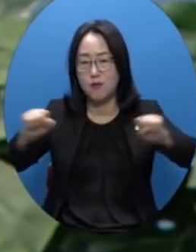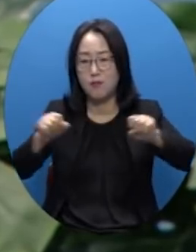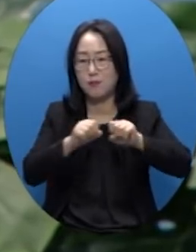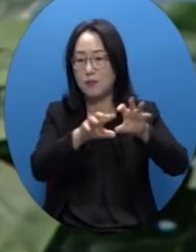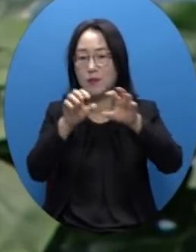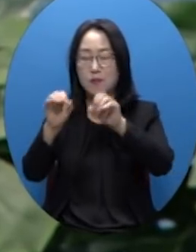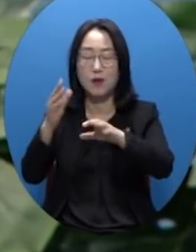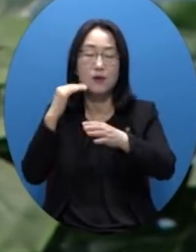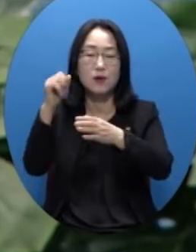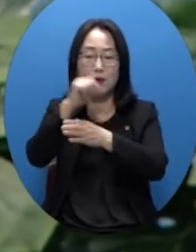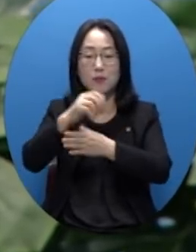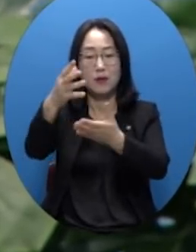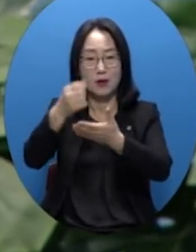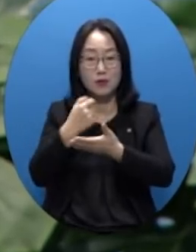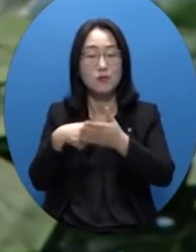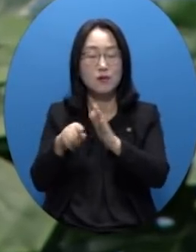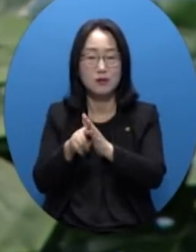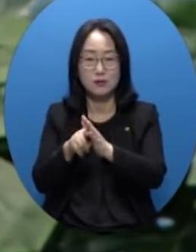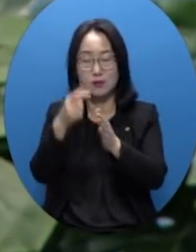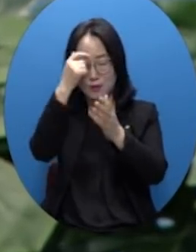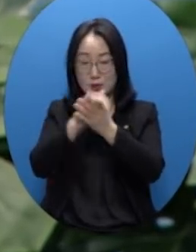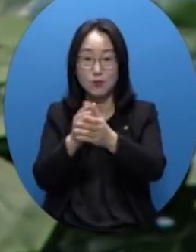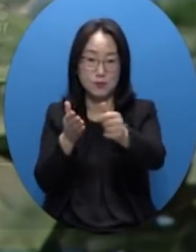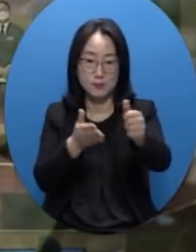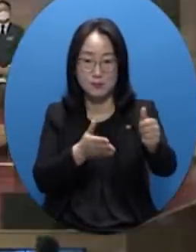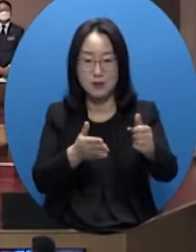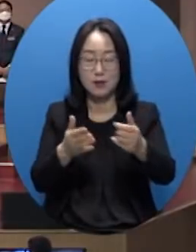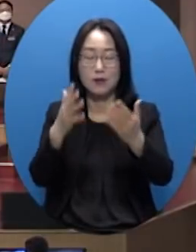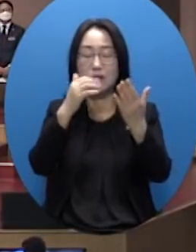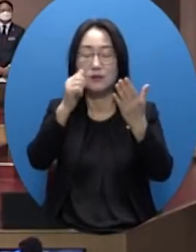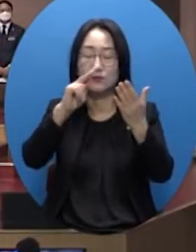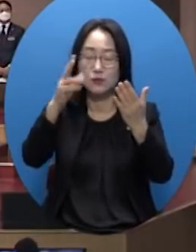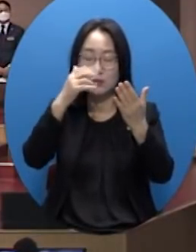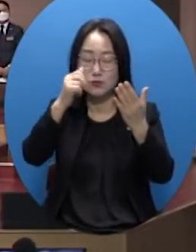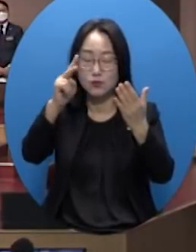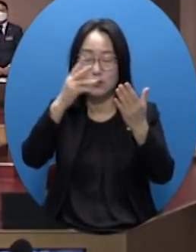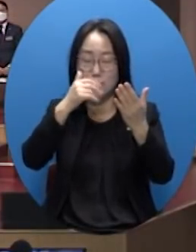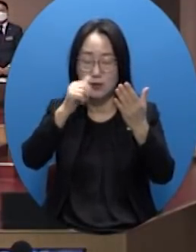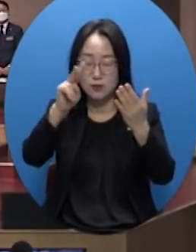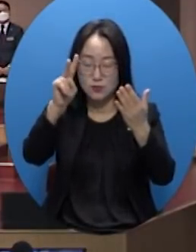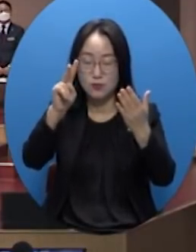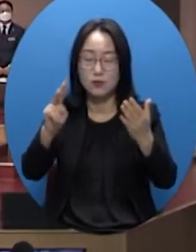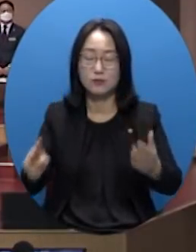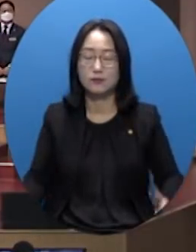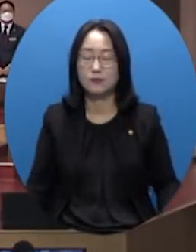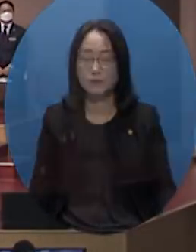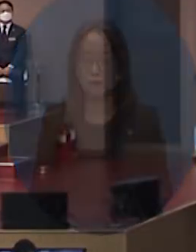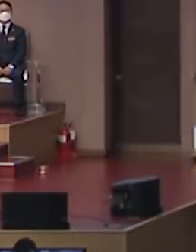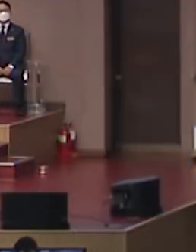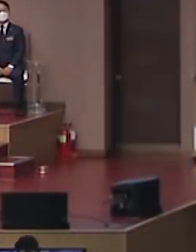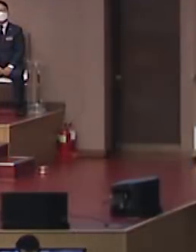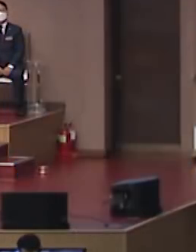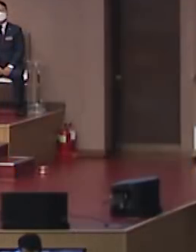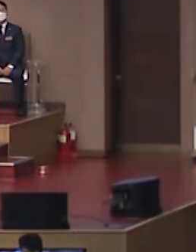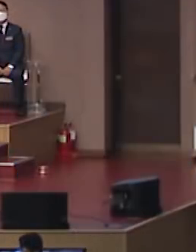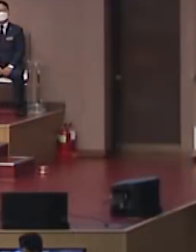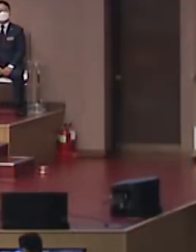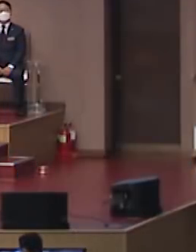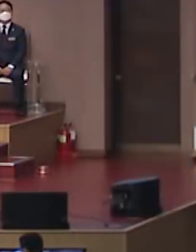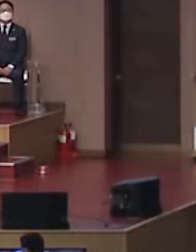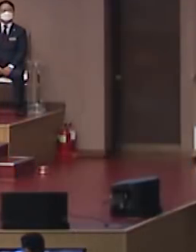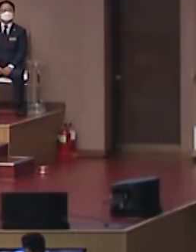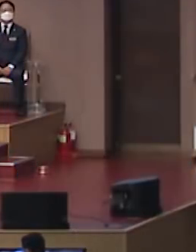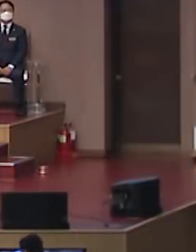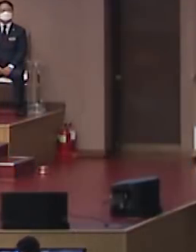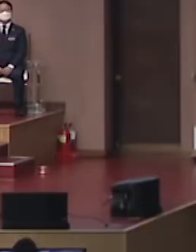있도록 우리 함께 기도하겠습니다 주 이어 주여 주역 상황을 해 맞아 꿍알